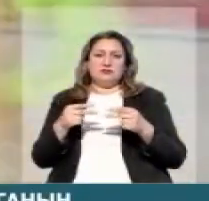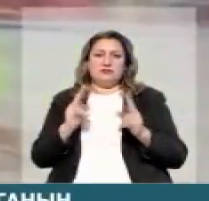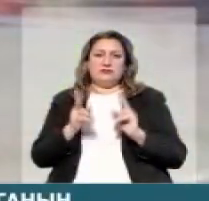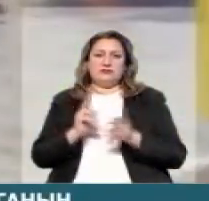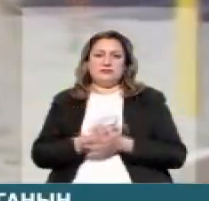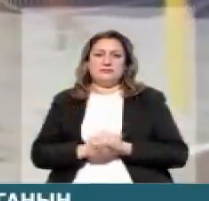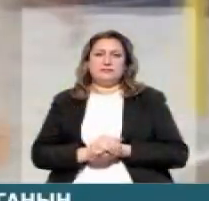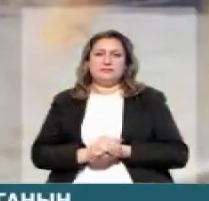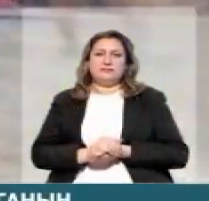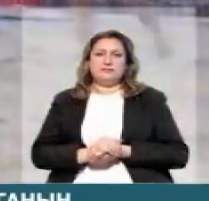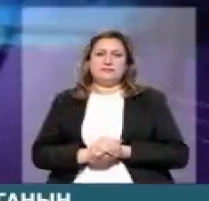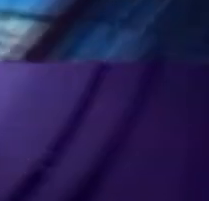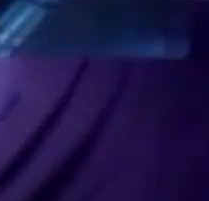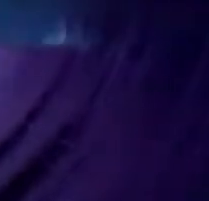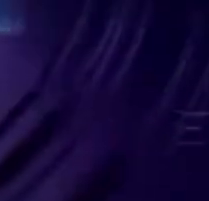алды.